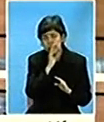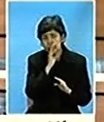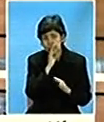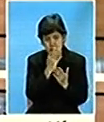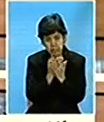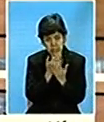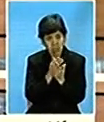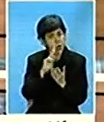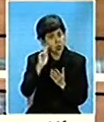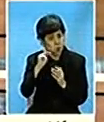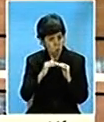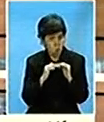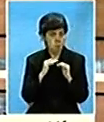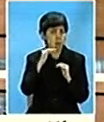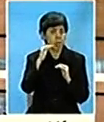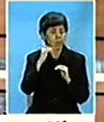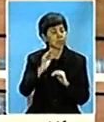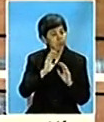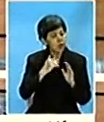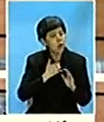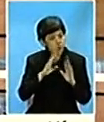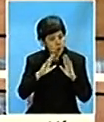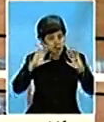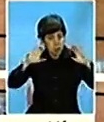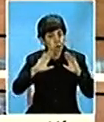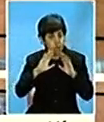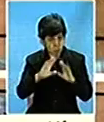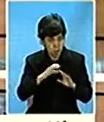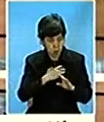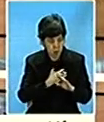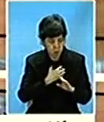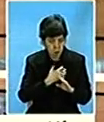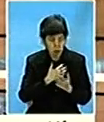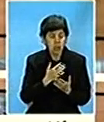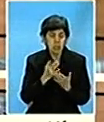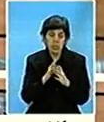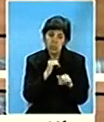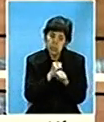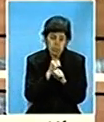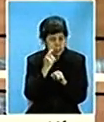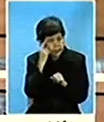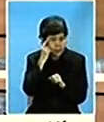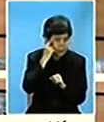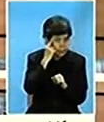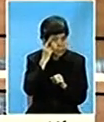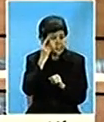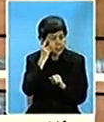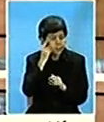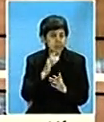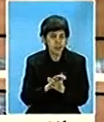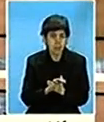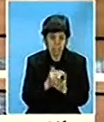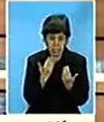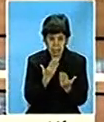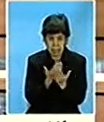นี้สาธารณะสูงขนาดนี้แล้วนี่คงต้องฝากรัฐบาลได้ตระหนักและพึงระวังเป็นอย่างมากเพราะ